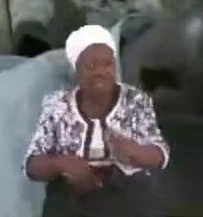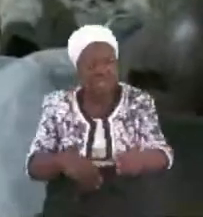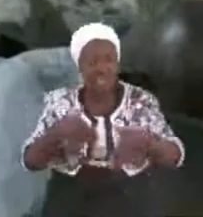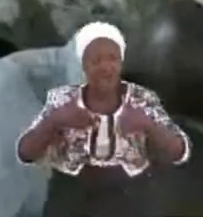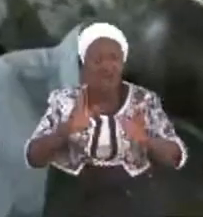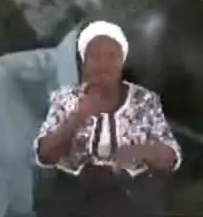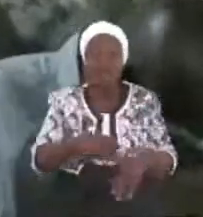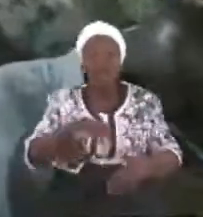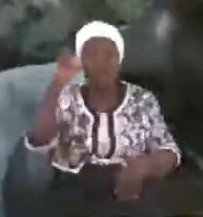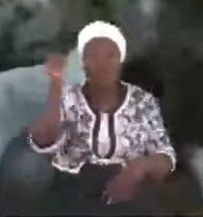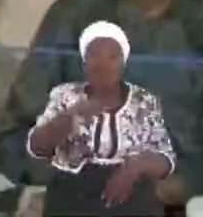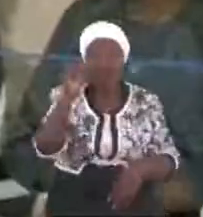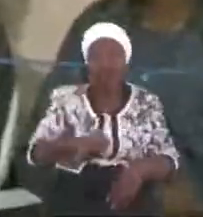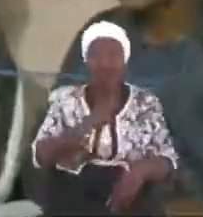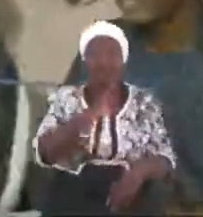au ciel.